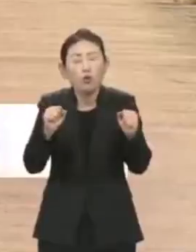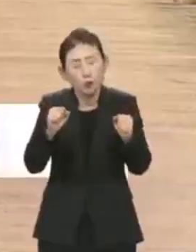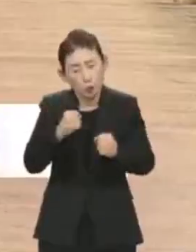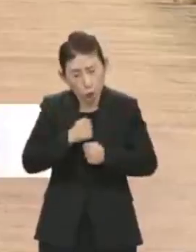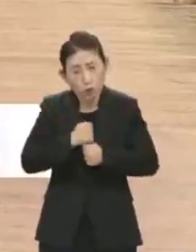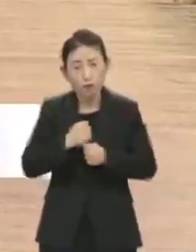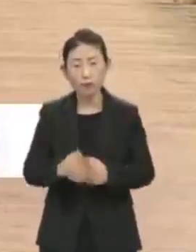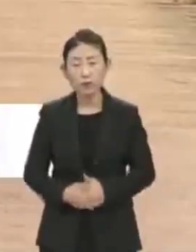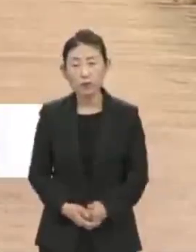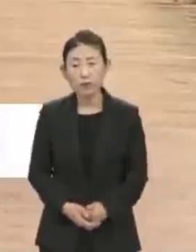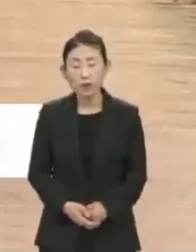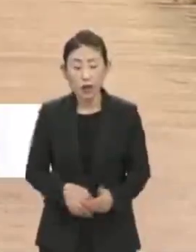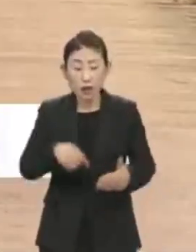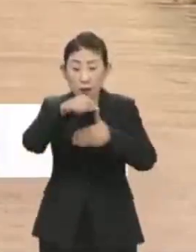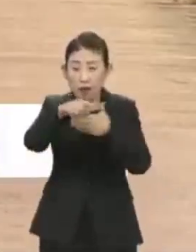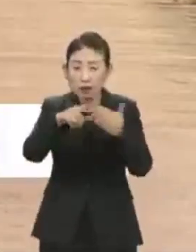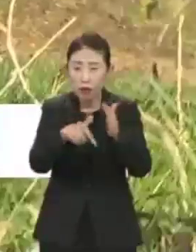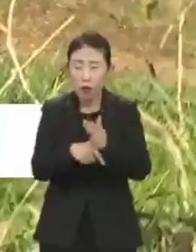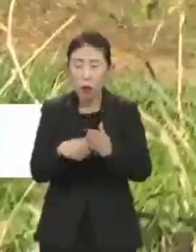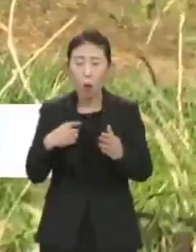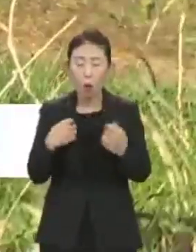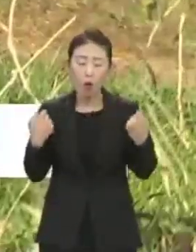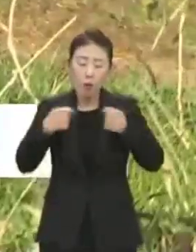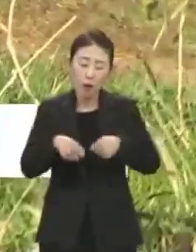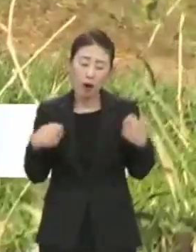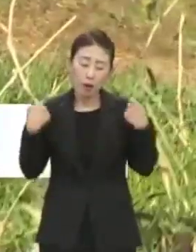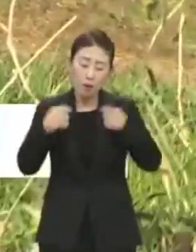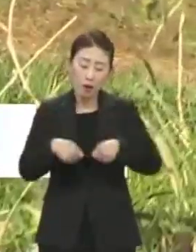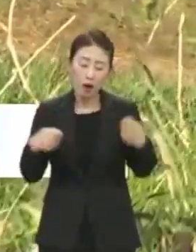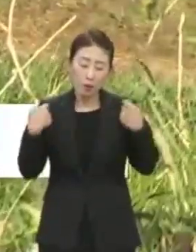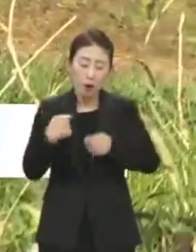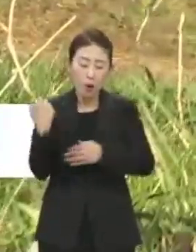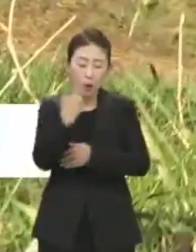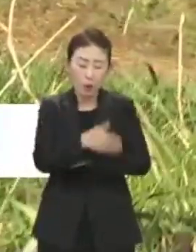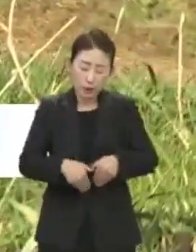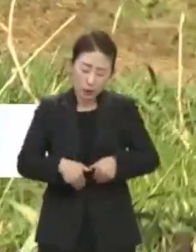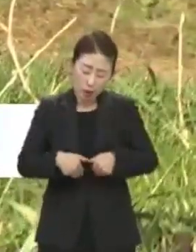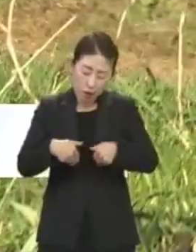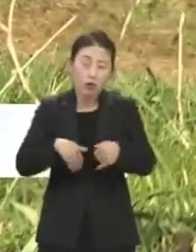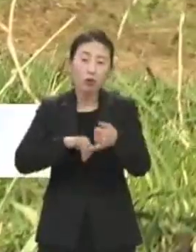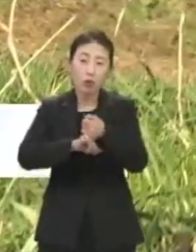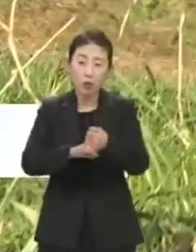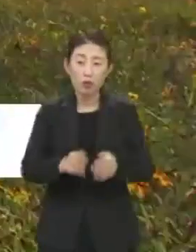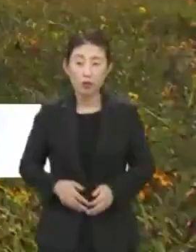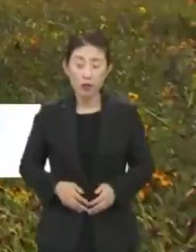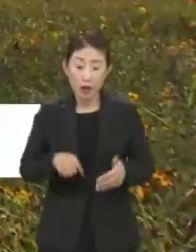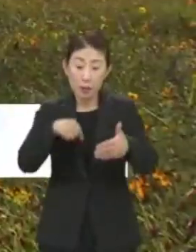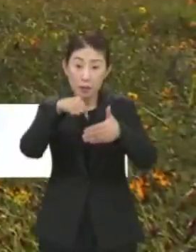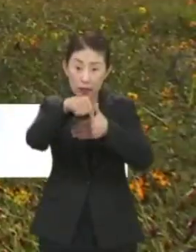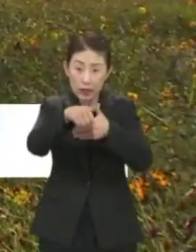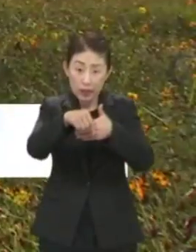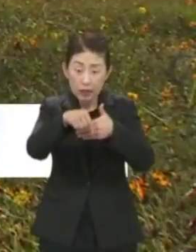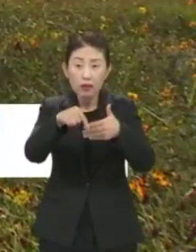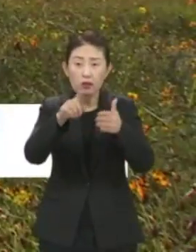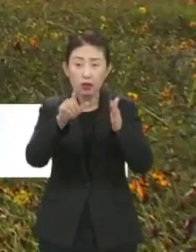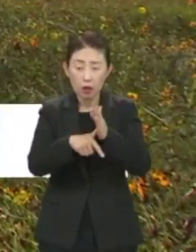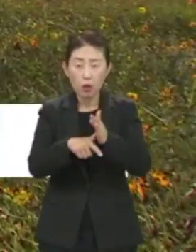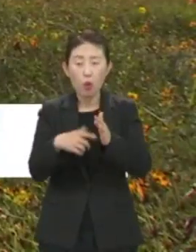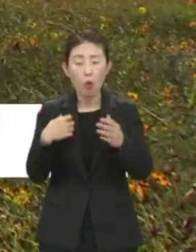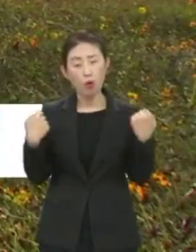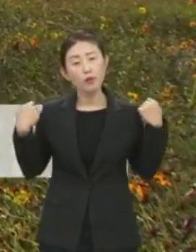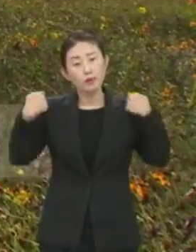합니다. 외출 시 옷을 충분히 갖춰 체온을 따뜻하게 유지하고 잠깐 밖에 나갈 때에도 겉옷을